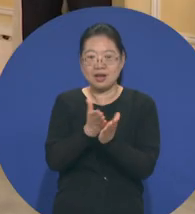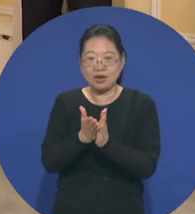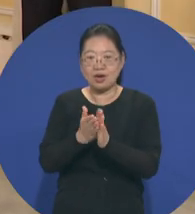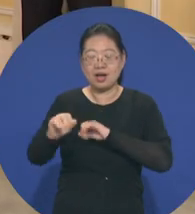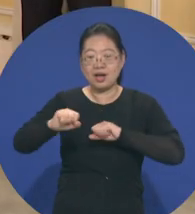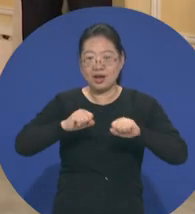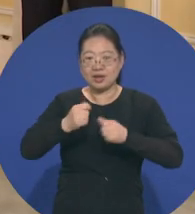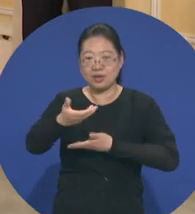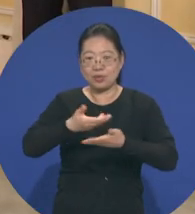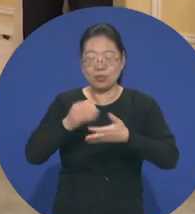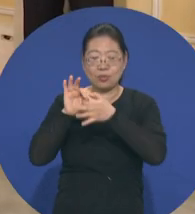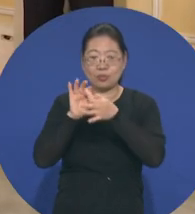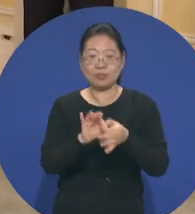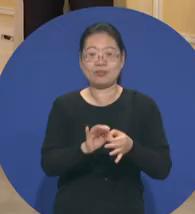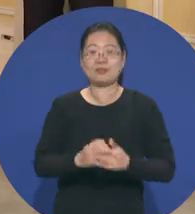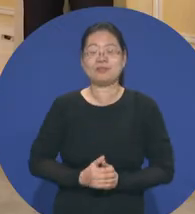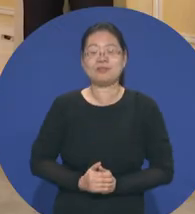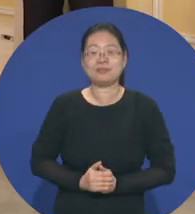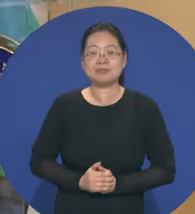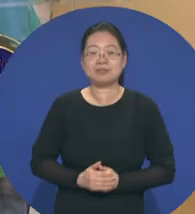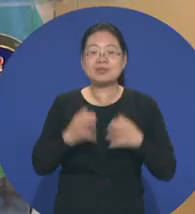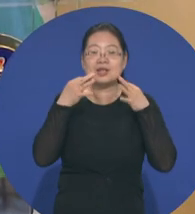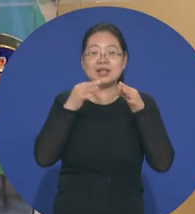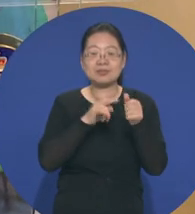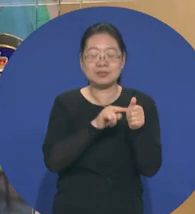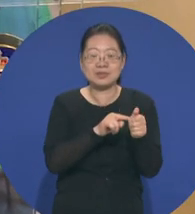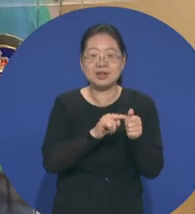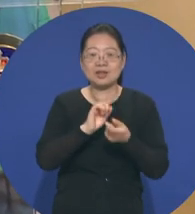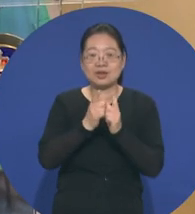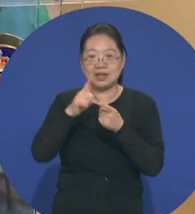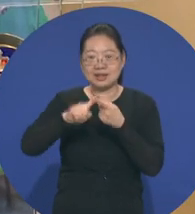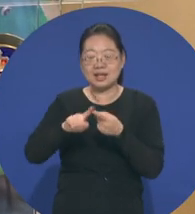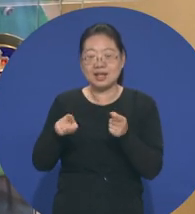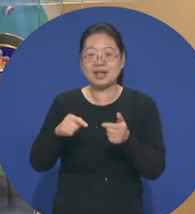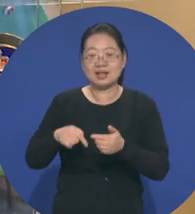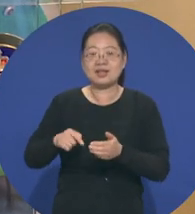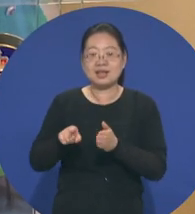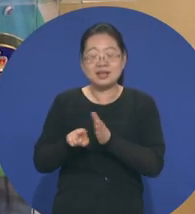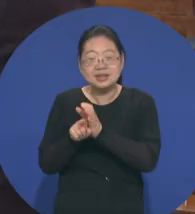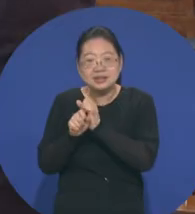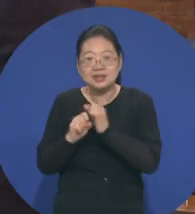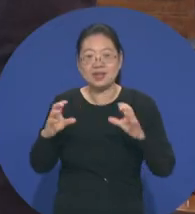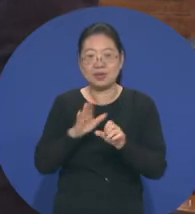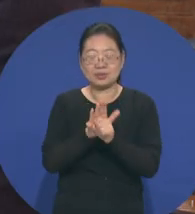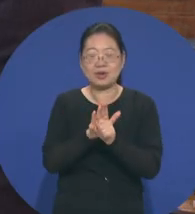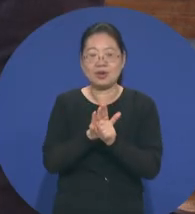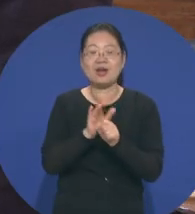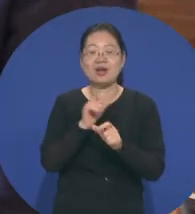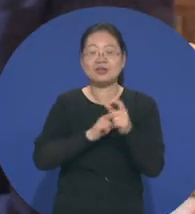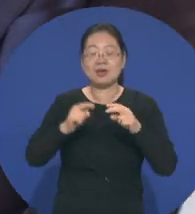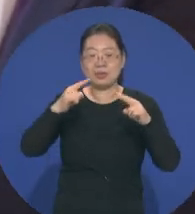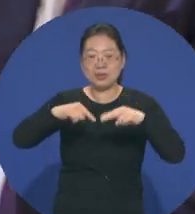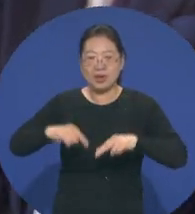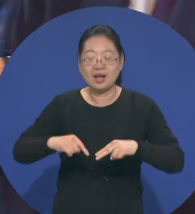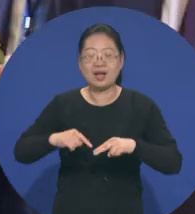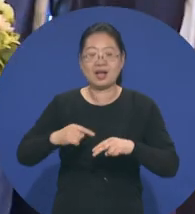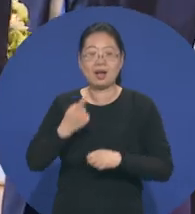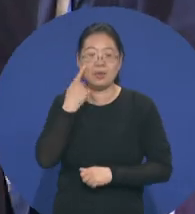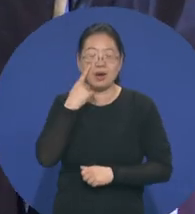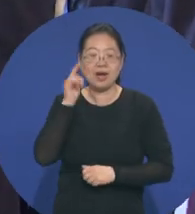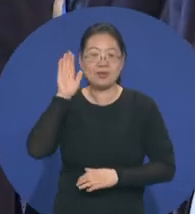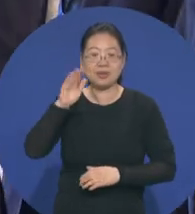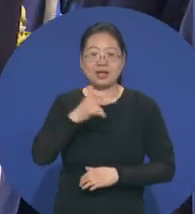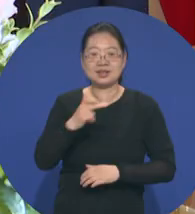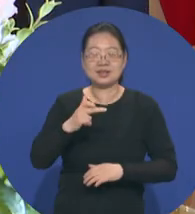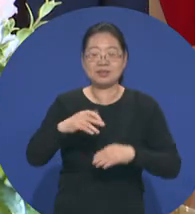다양한 분야에서 활발한 교류가 진행 중입니다 현지사는 서로에 한의 협력 모두 더블로 해 나가자며